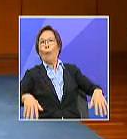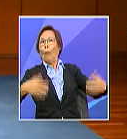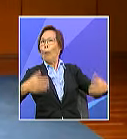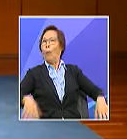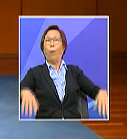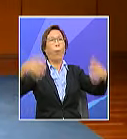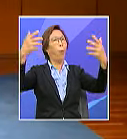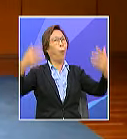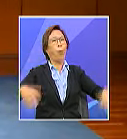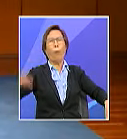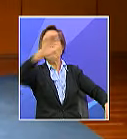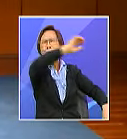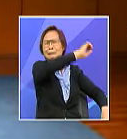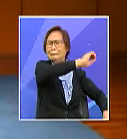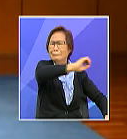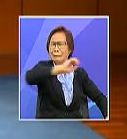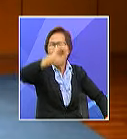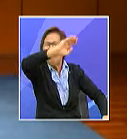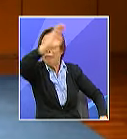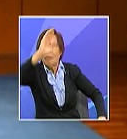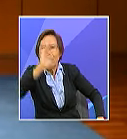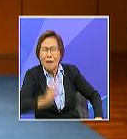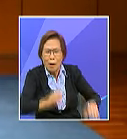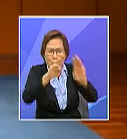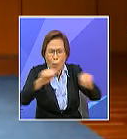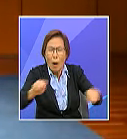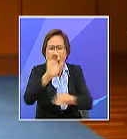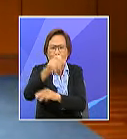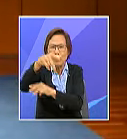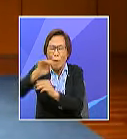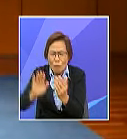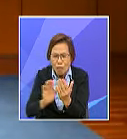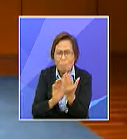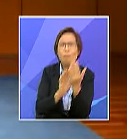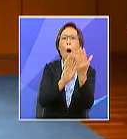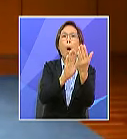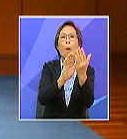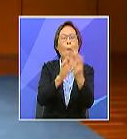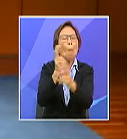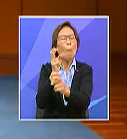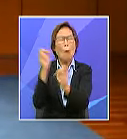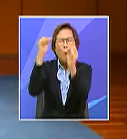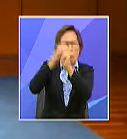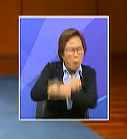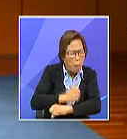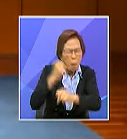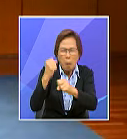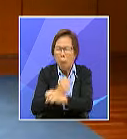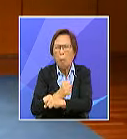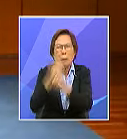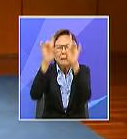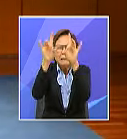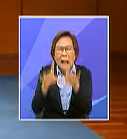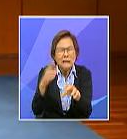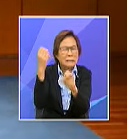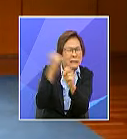pernah ada mana-mana pohon SPM yang melalui dugaan cabaran dan